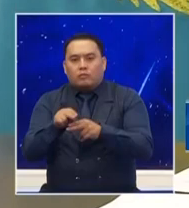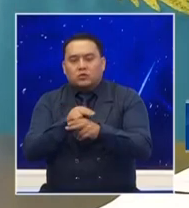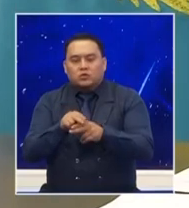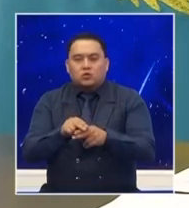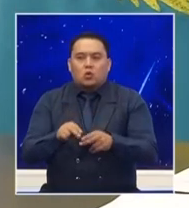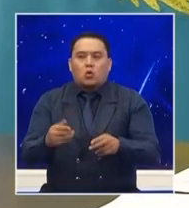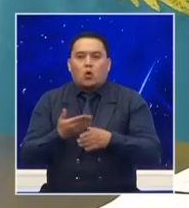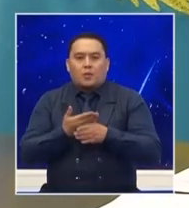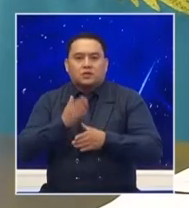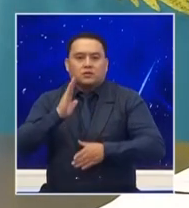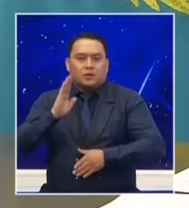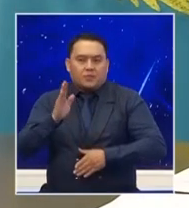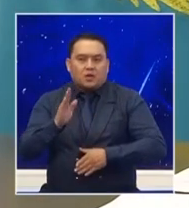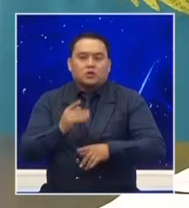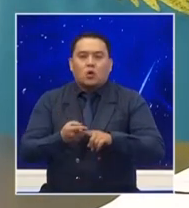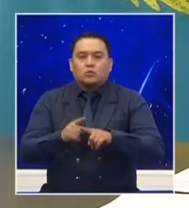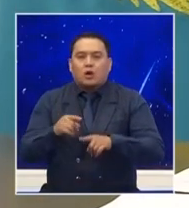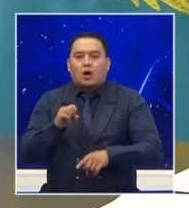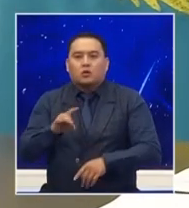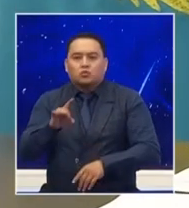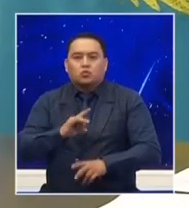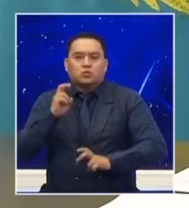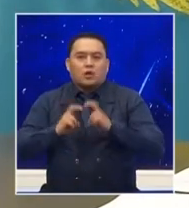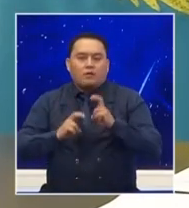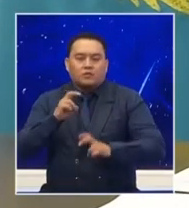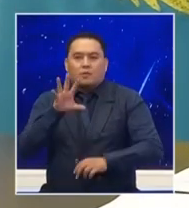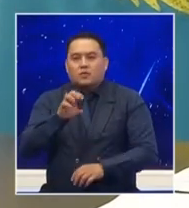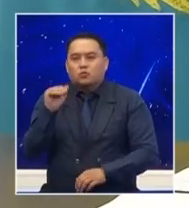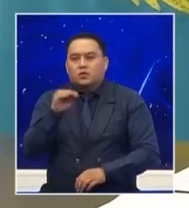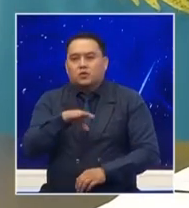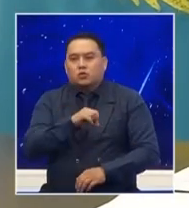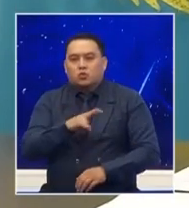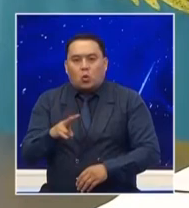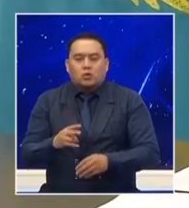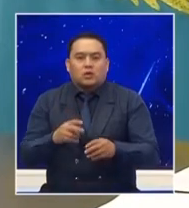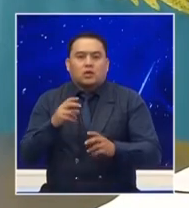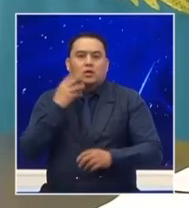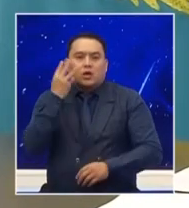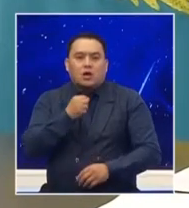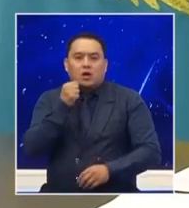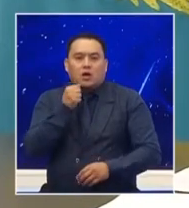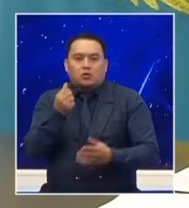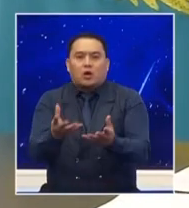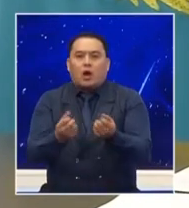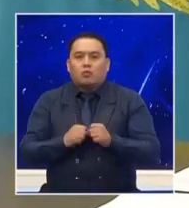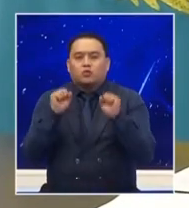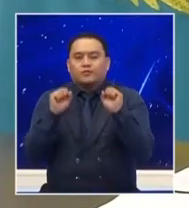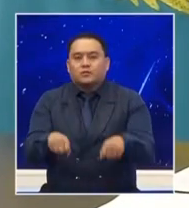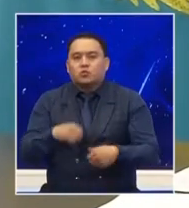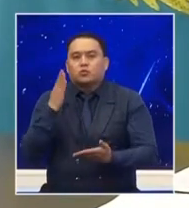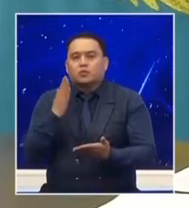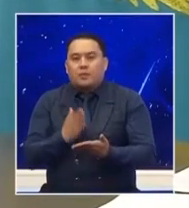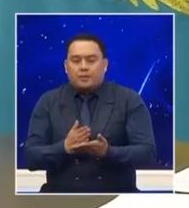келтіруге көмектесеміз. Себебі Ақсу қант зауытының 500 мың тонна қызылшаны қабылдауға мүмкіндігі бар. Сондықтан біз